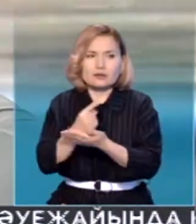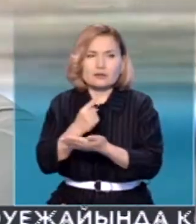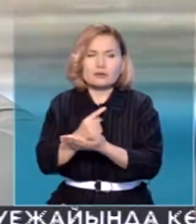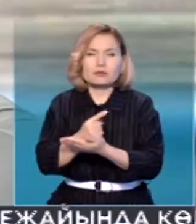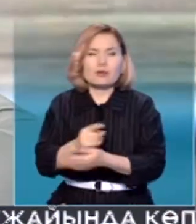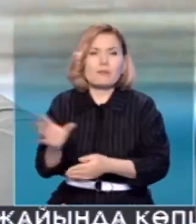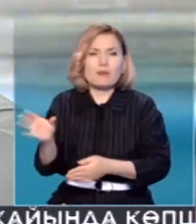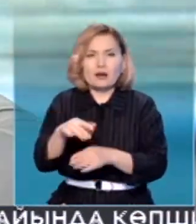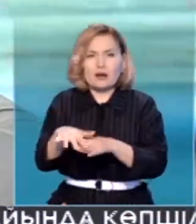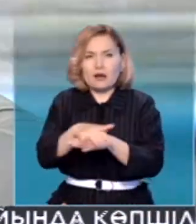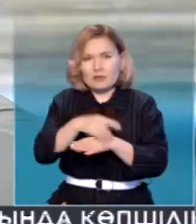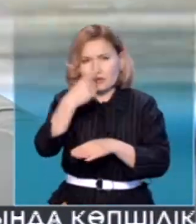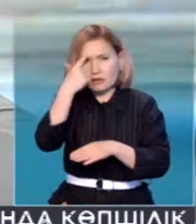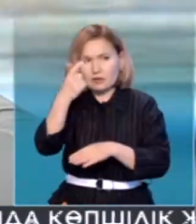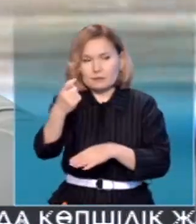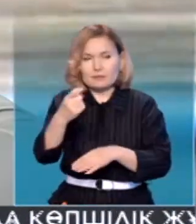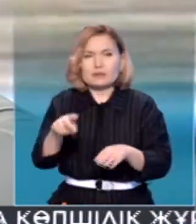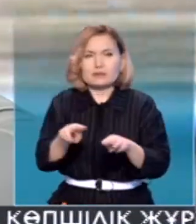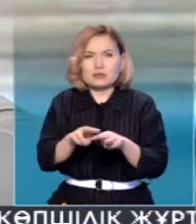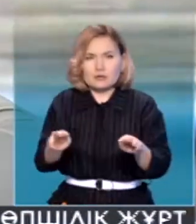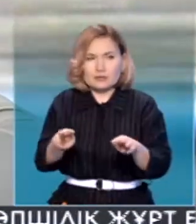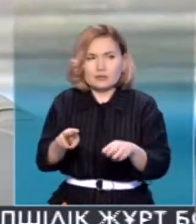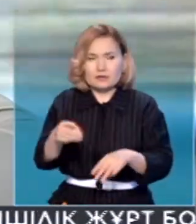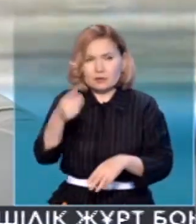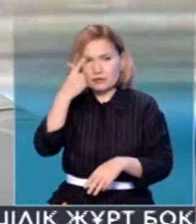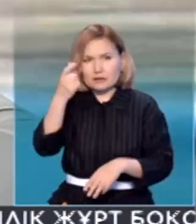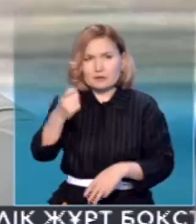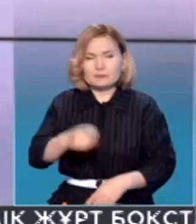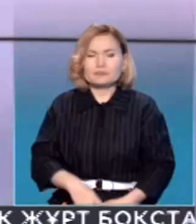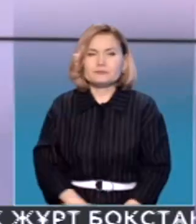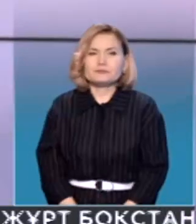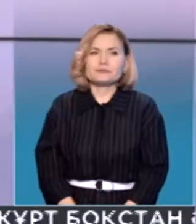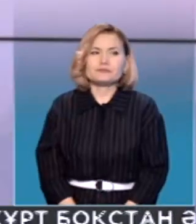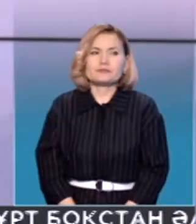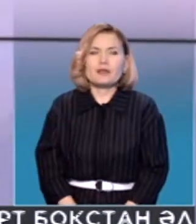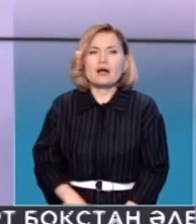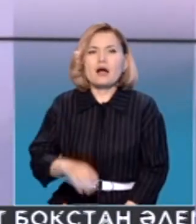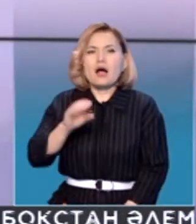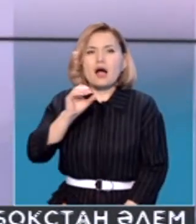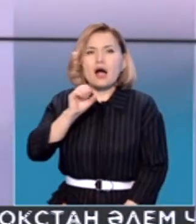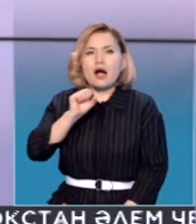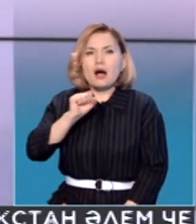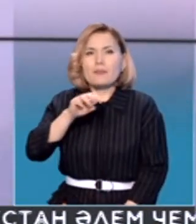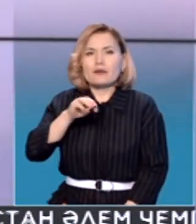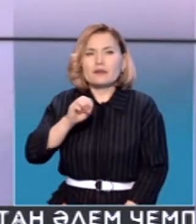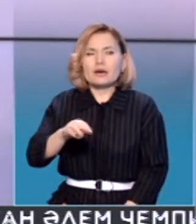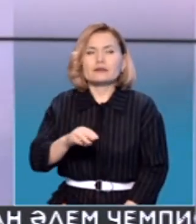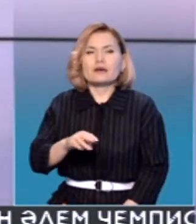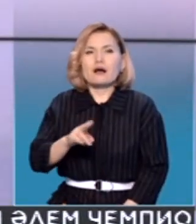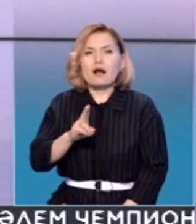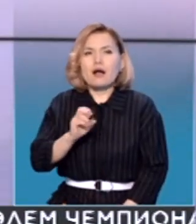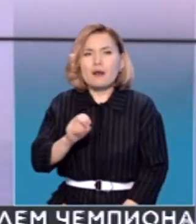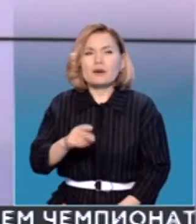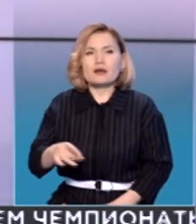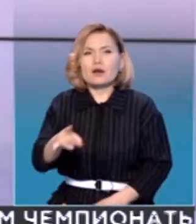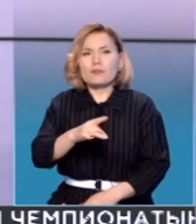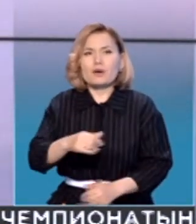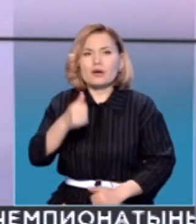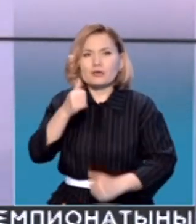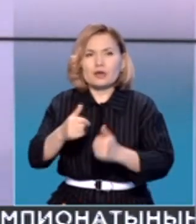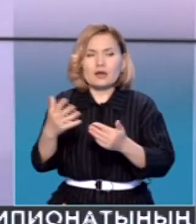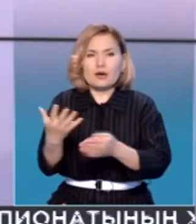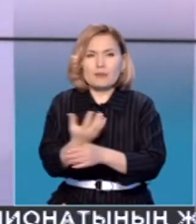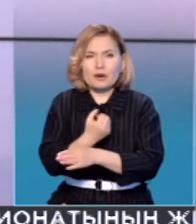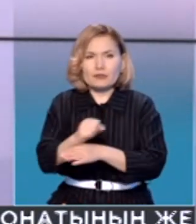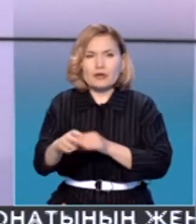салынатындығын қатаң түрде министрлік тарапынан жеткіземіз. Аманат Кап 21-ші республикалық пікірсайыс турнирінің